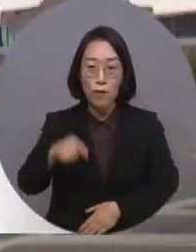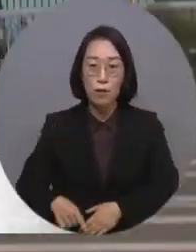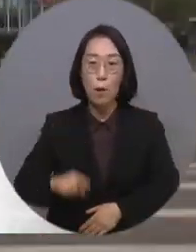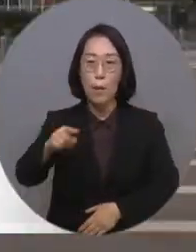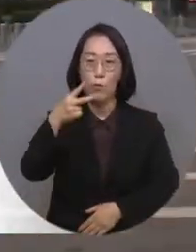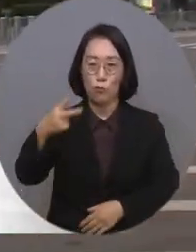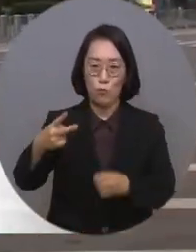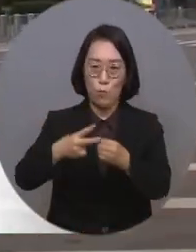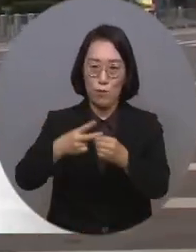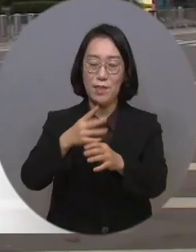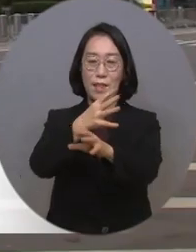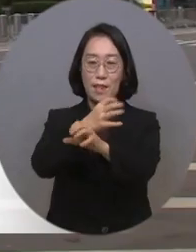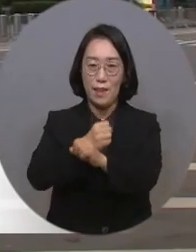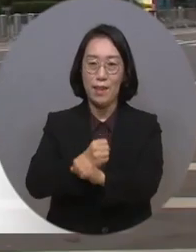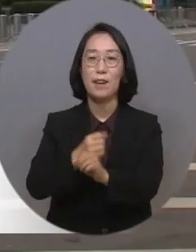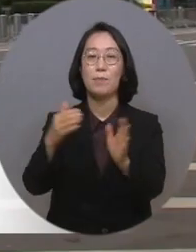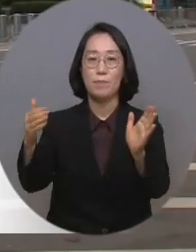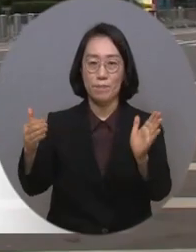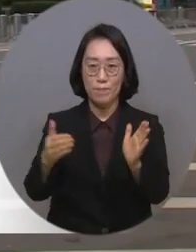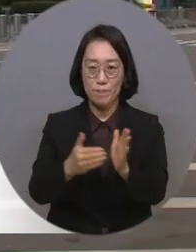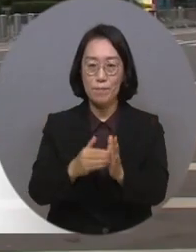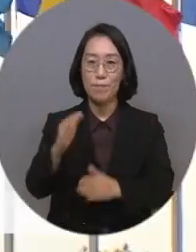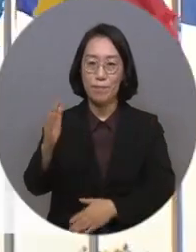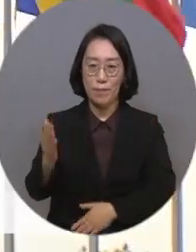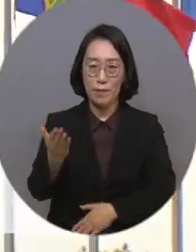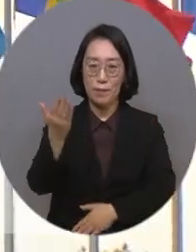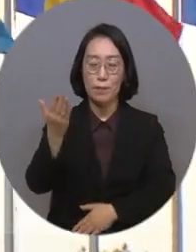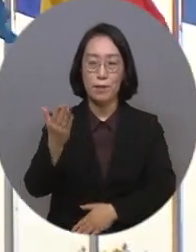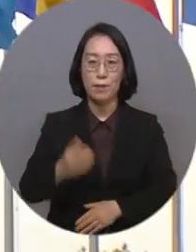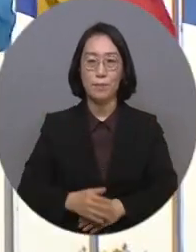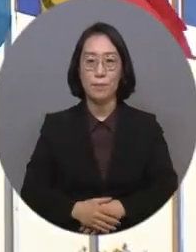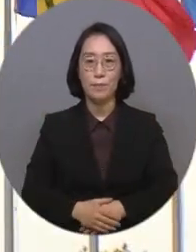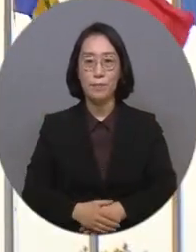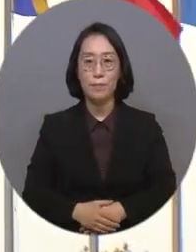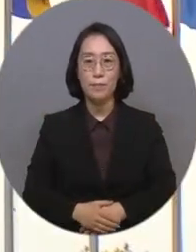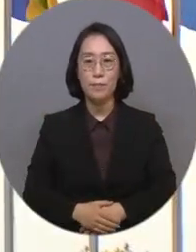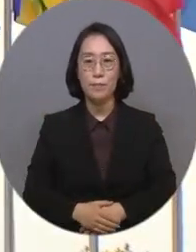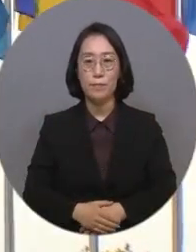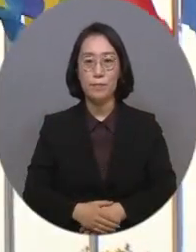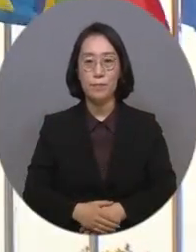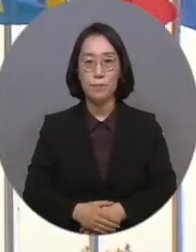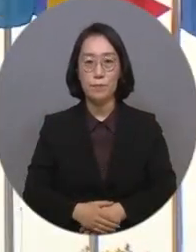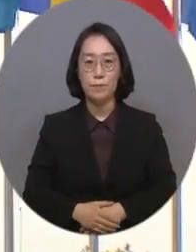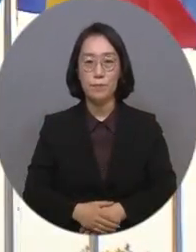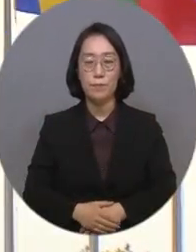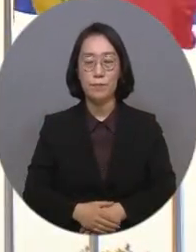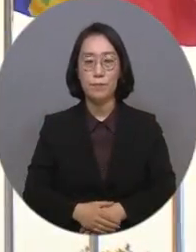유엔 장애인관리협약 선택의 정서 비중국가가 됩니다 복지티비 정돌입니다